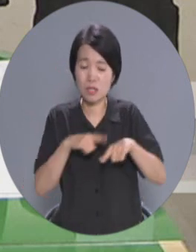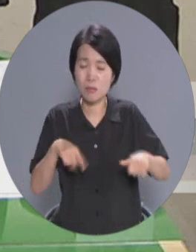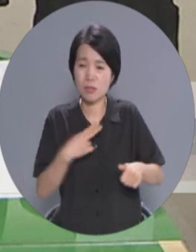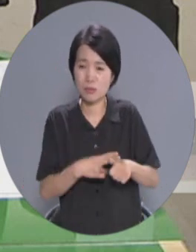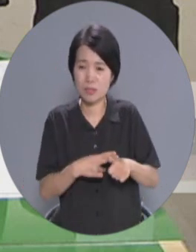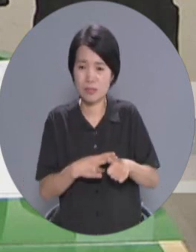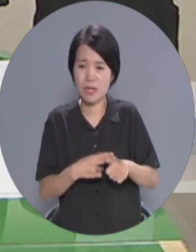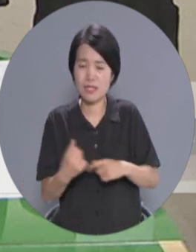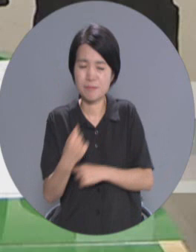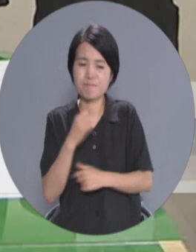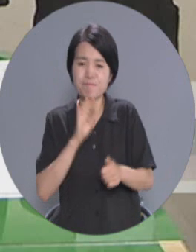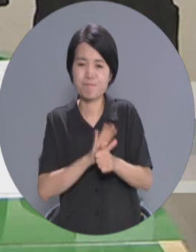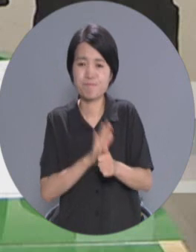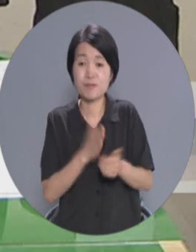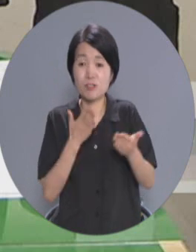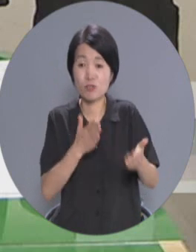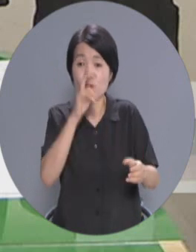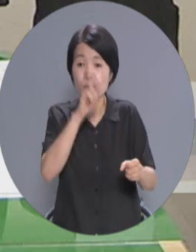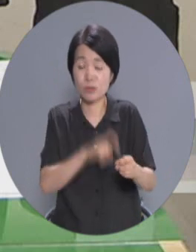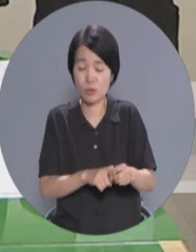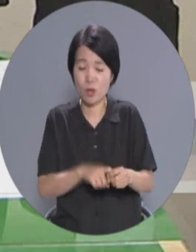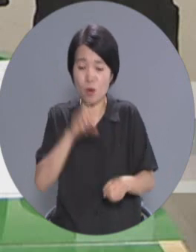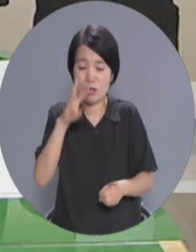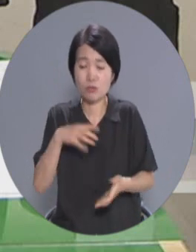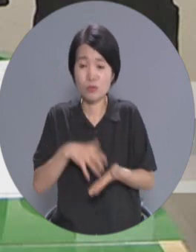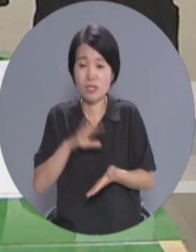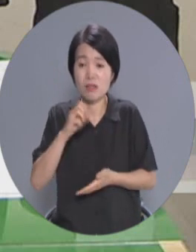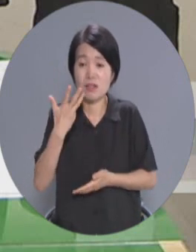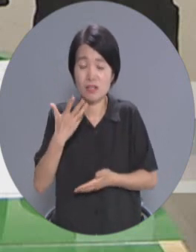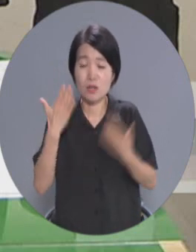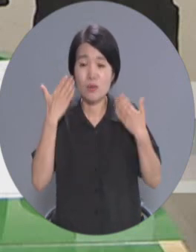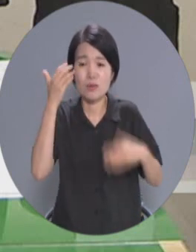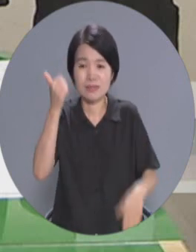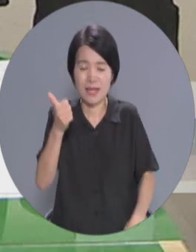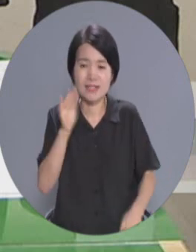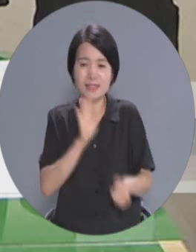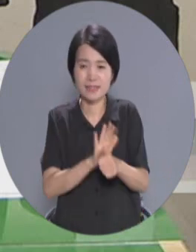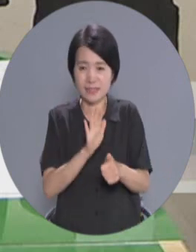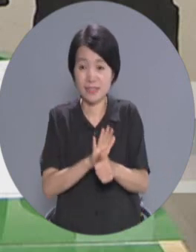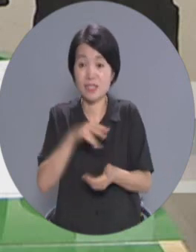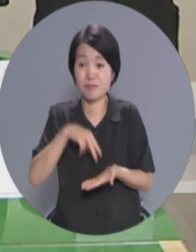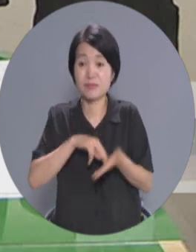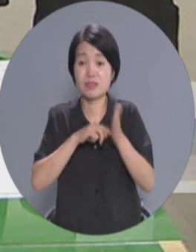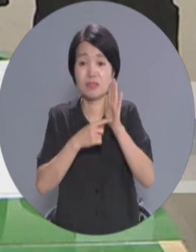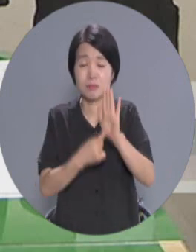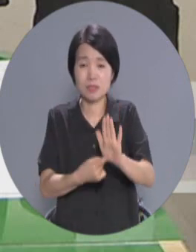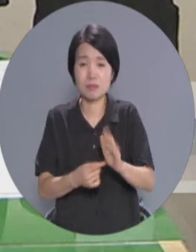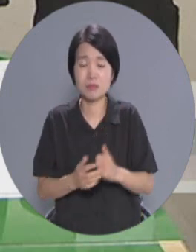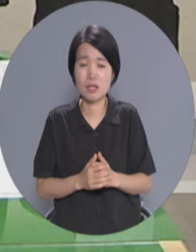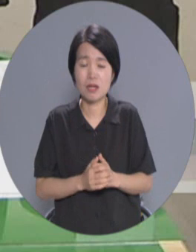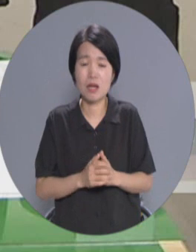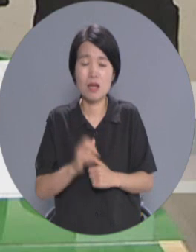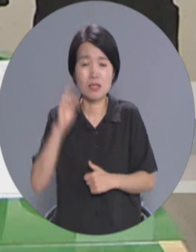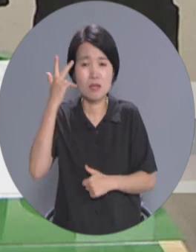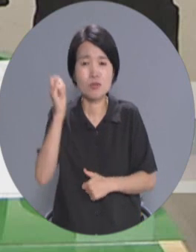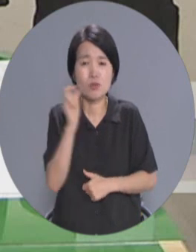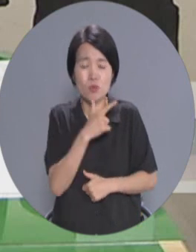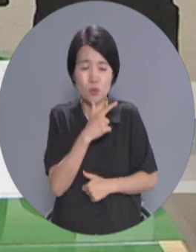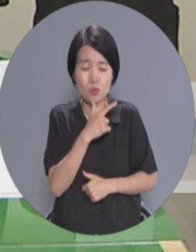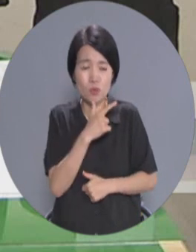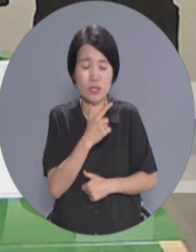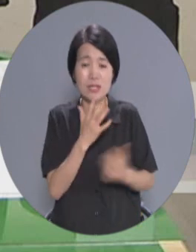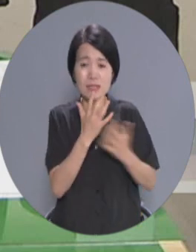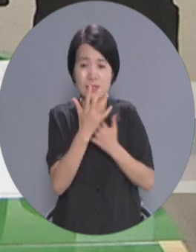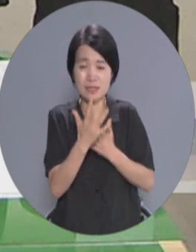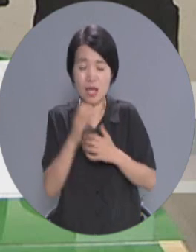평교사들에게 힘을 실어주겠다며 광주 39개 학교의 교장들이 지지 목소리를 냈는데 월요일 집회엔 광주 지역